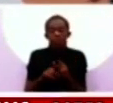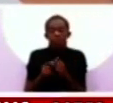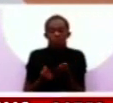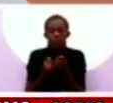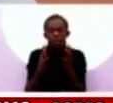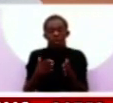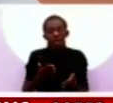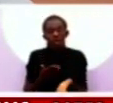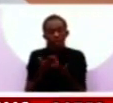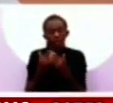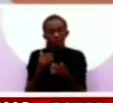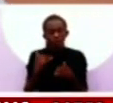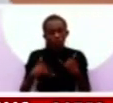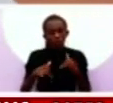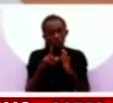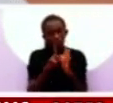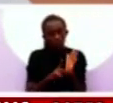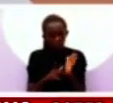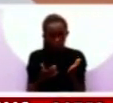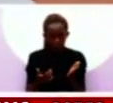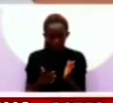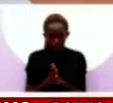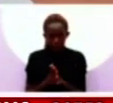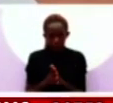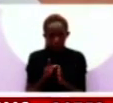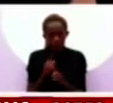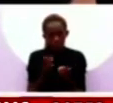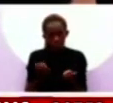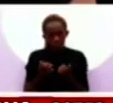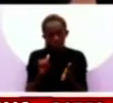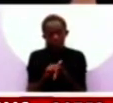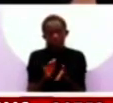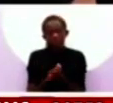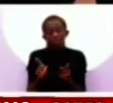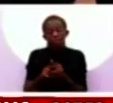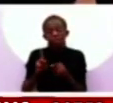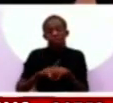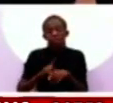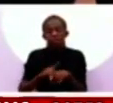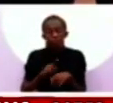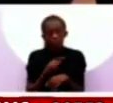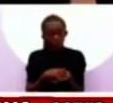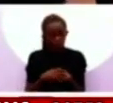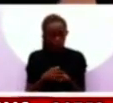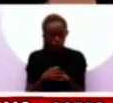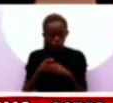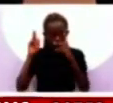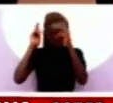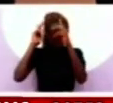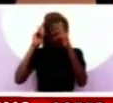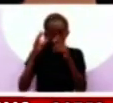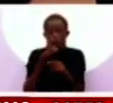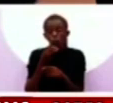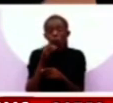tusa tuche d hizo kitu kye kap wangu wema hio vitu tahi wakati huo huo mku fun wa timu ya kakamega home